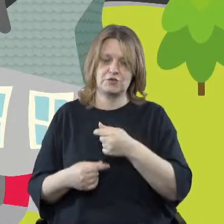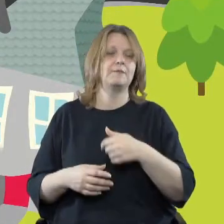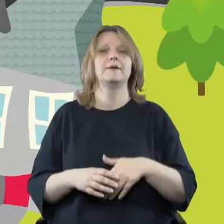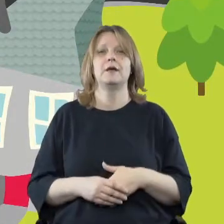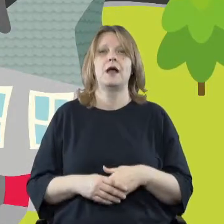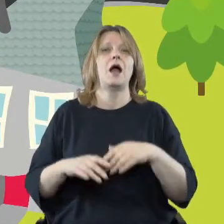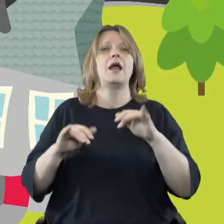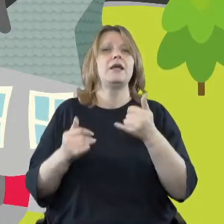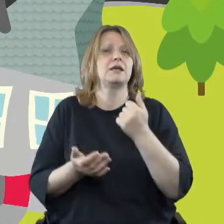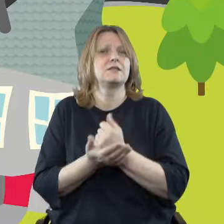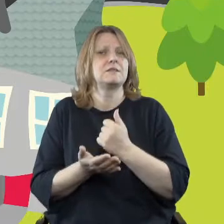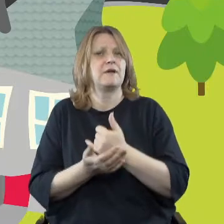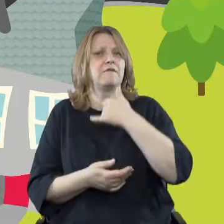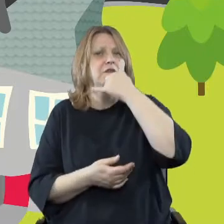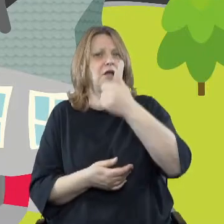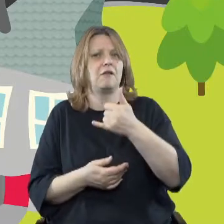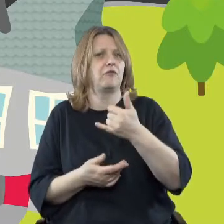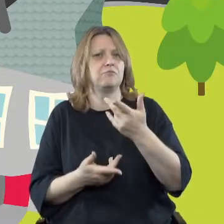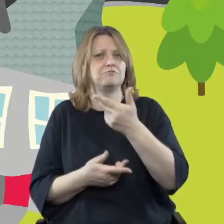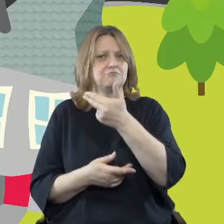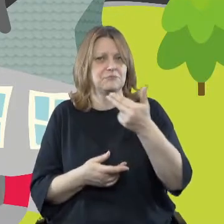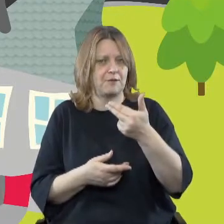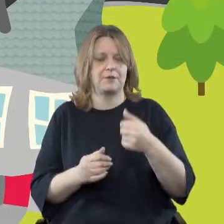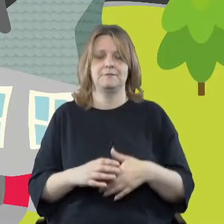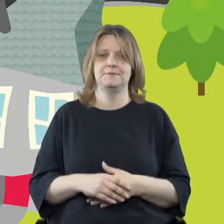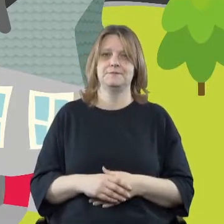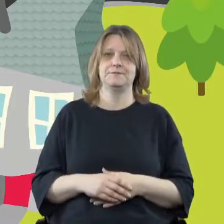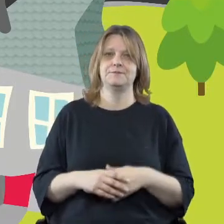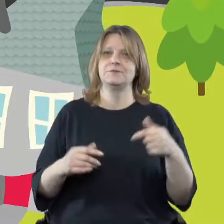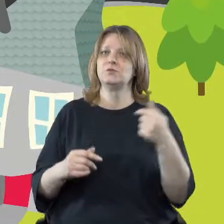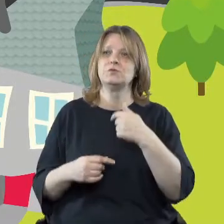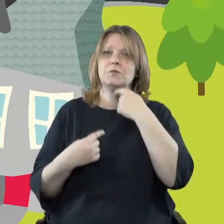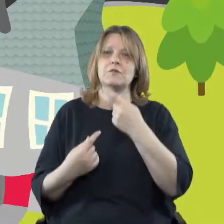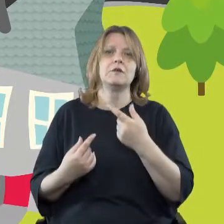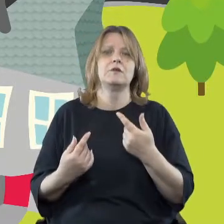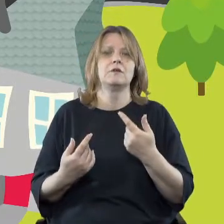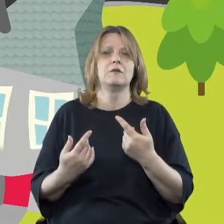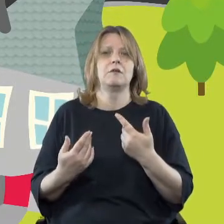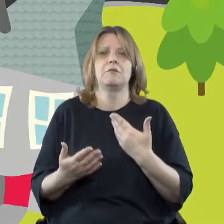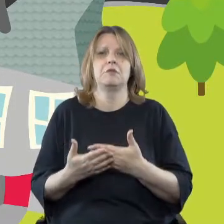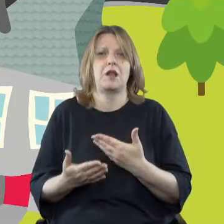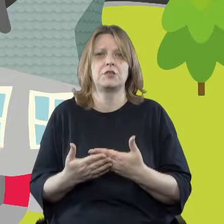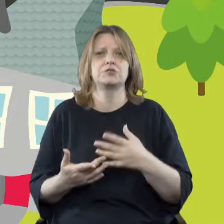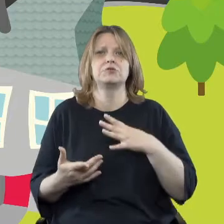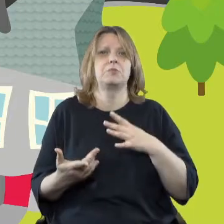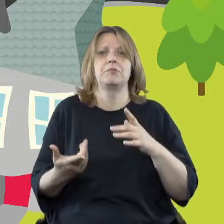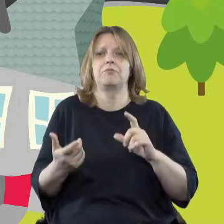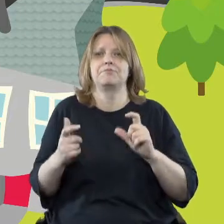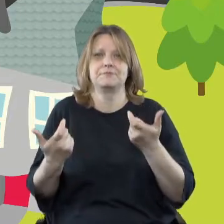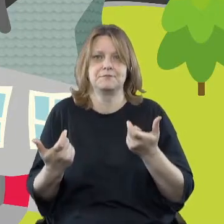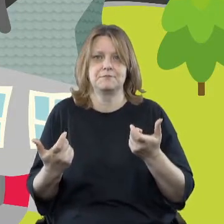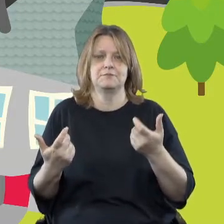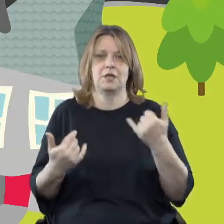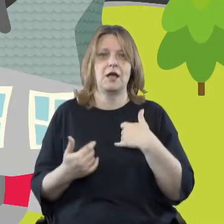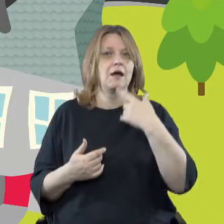ogóle sprawie dzwonimy, tak? Musimy też powiedzieć, dlaczego i po co się wydarzyło. I